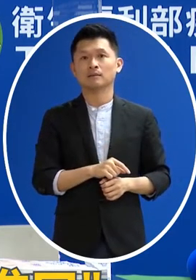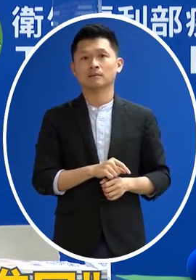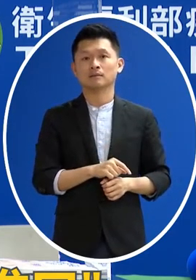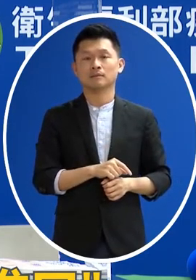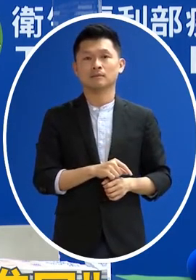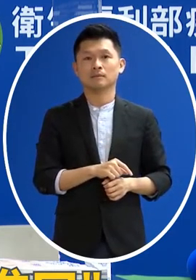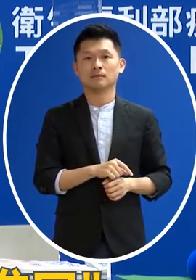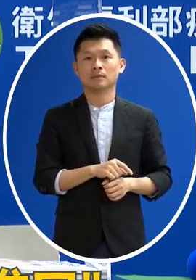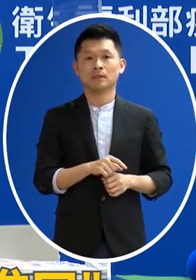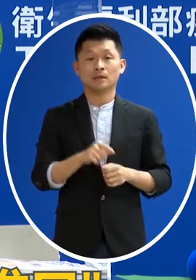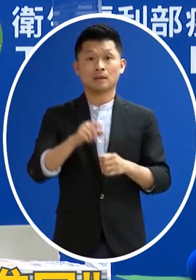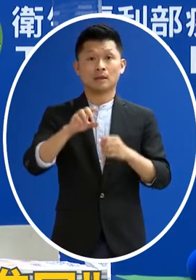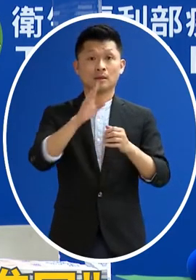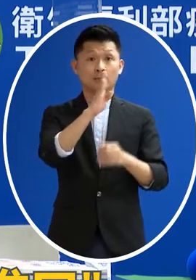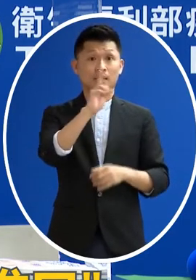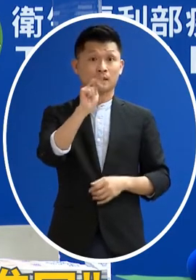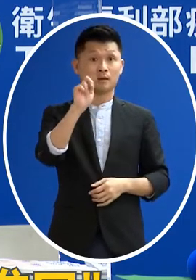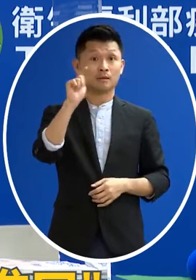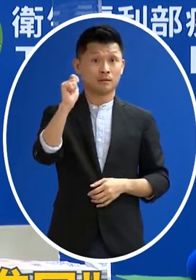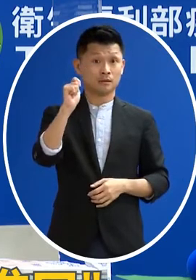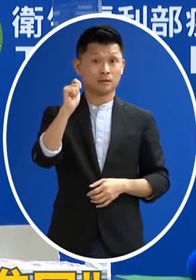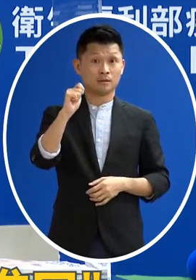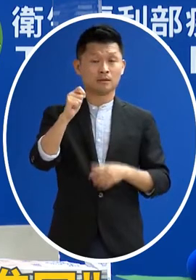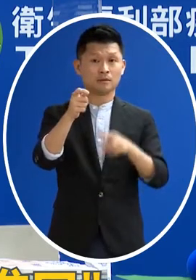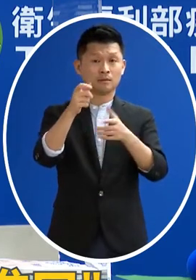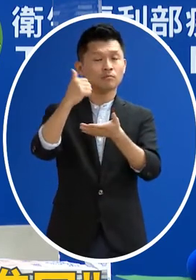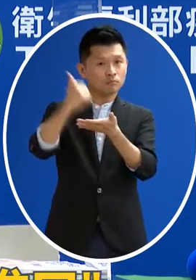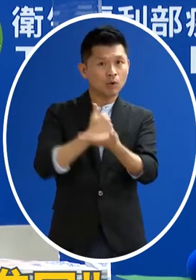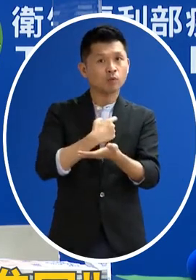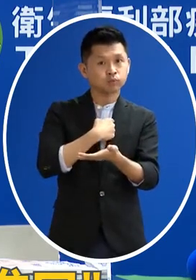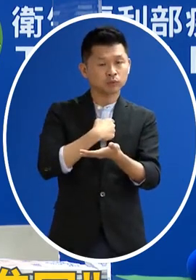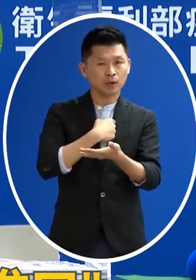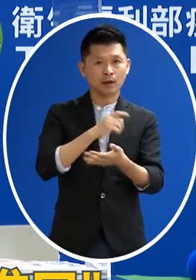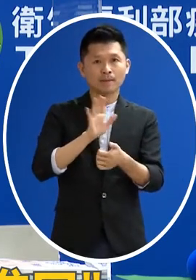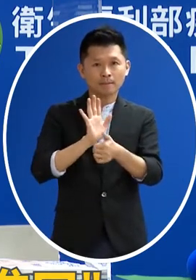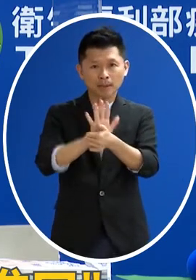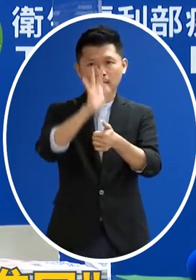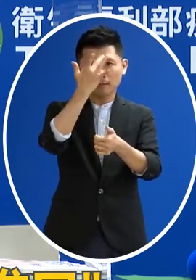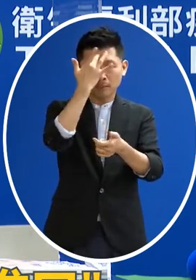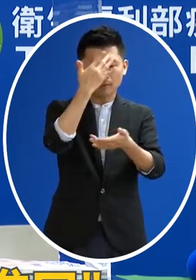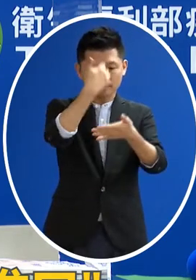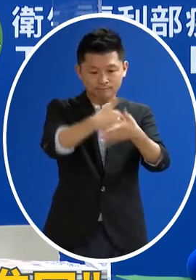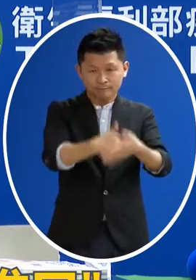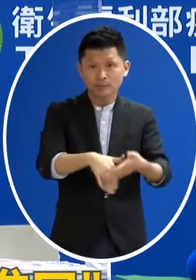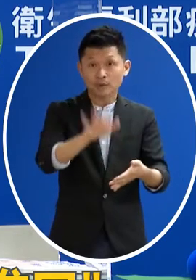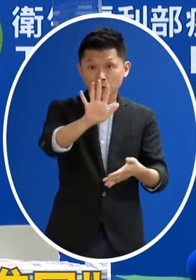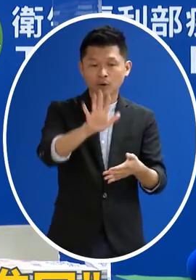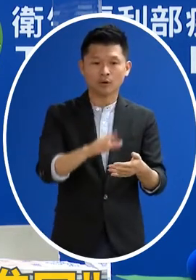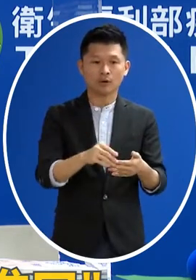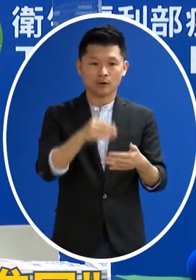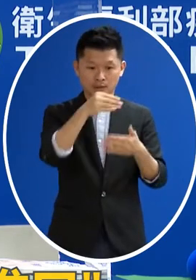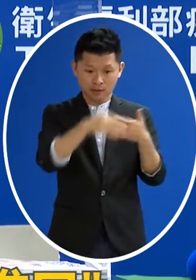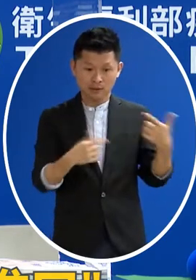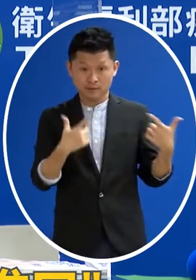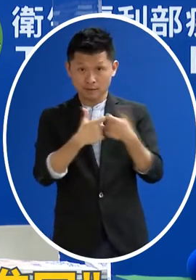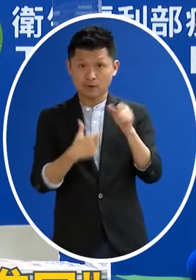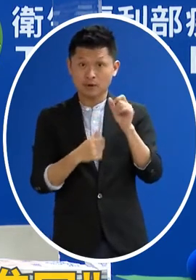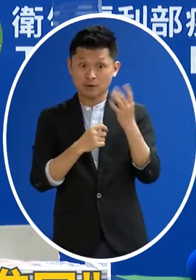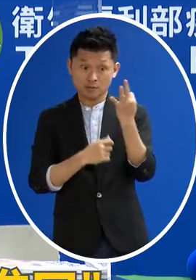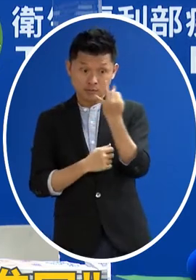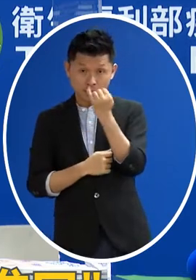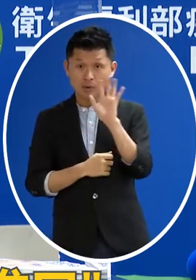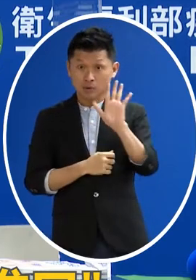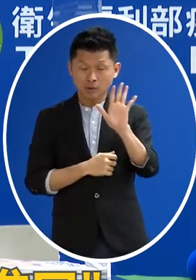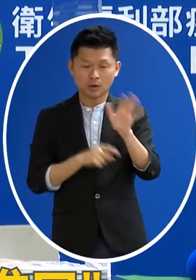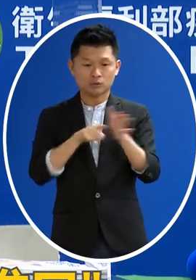进口这个 BNT， 好，那我们也让他能够减少障碍哈，我们就有附条件的哈这个同意专案